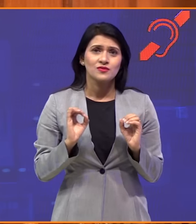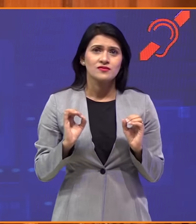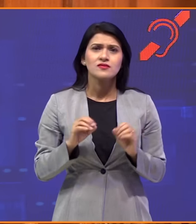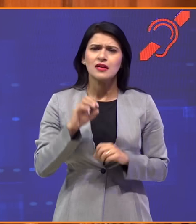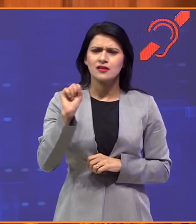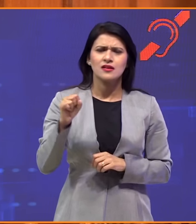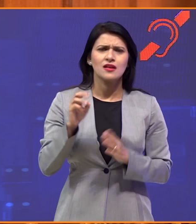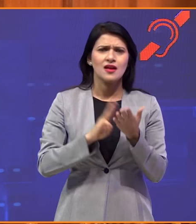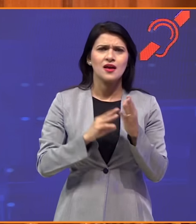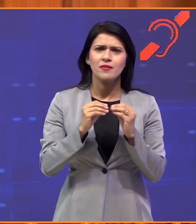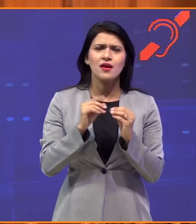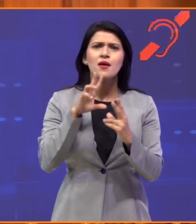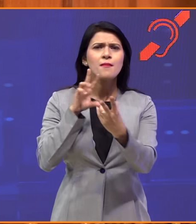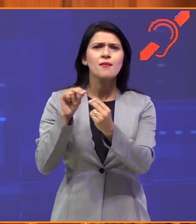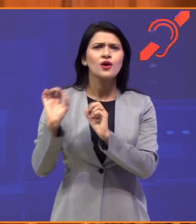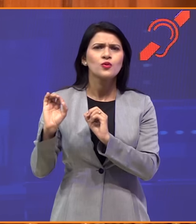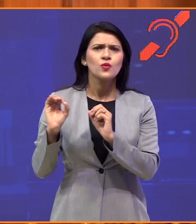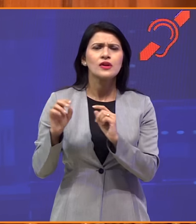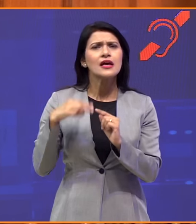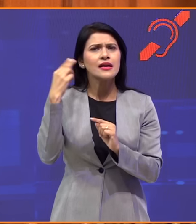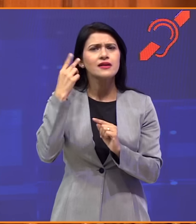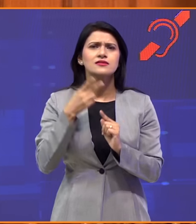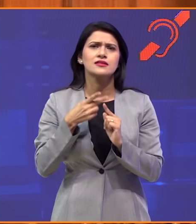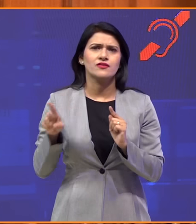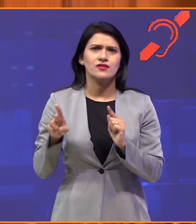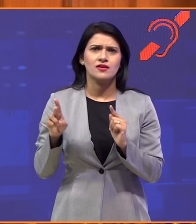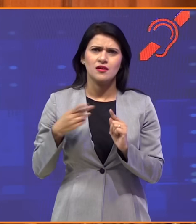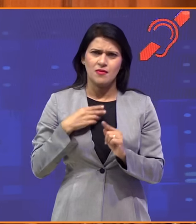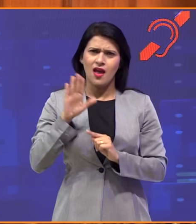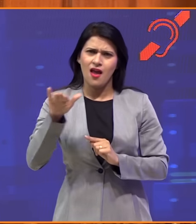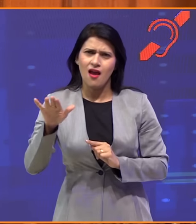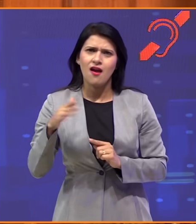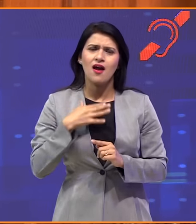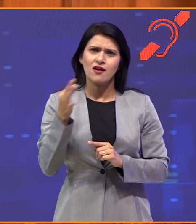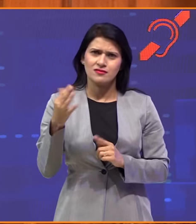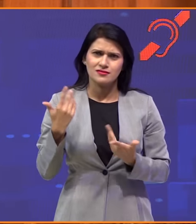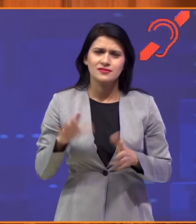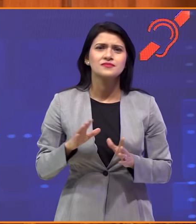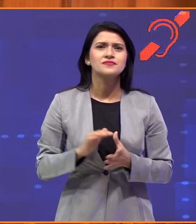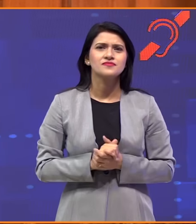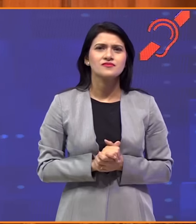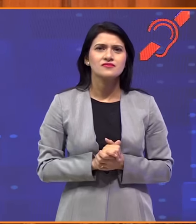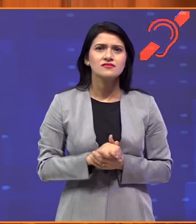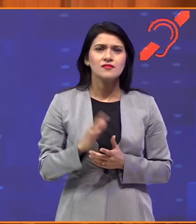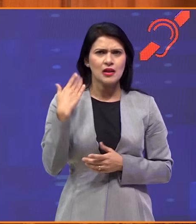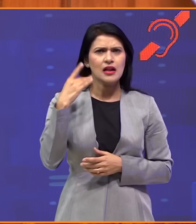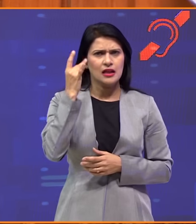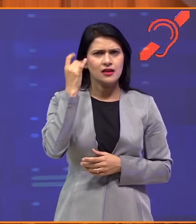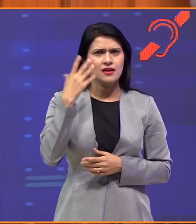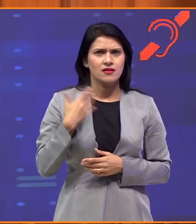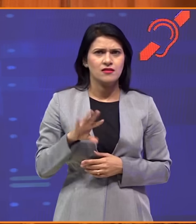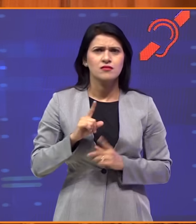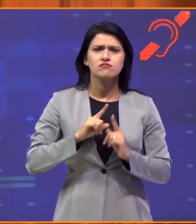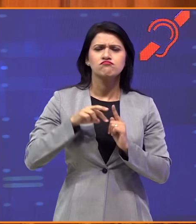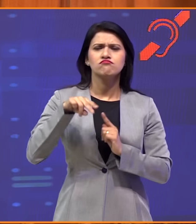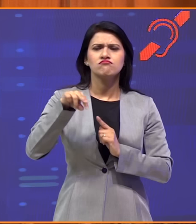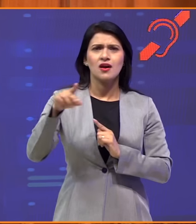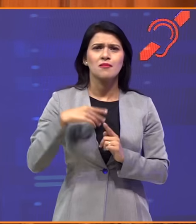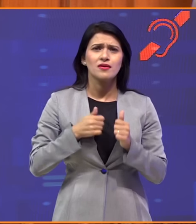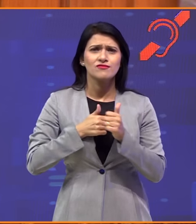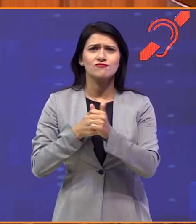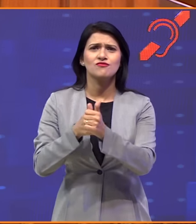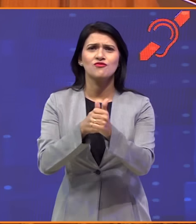उसका कारण कुछ दूसरा था लेकिन हां मैं मैं उसके पीछे भी भागा था एक बार उसको भी जो है उससे मैं नाराज हो गया था तो वो आगे आगे भाग रहा था मैं पीछे